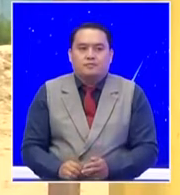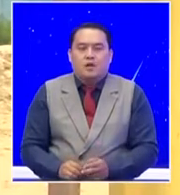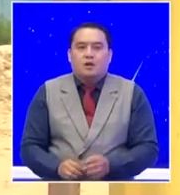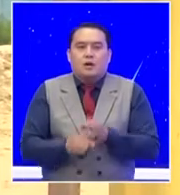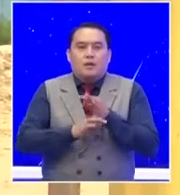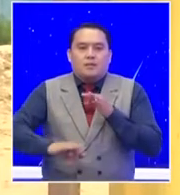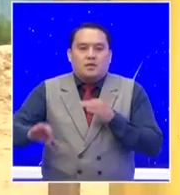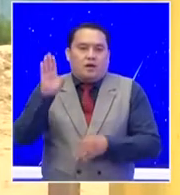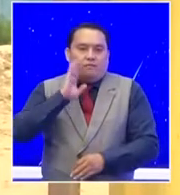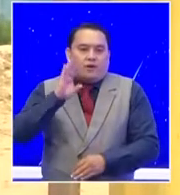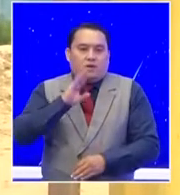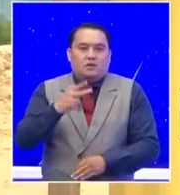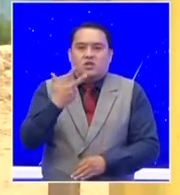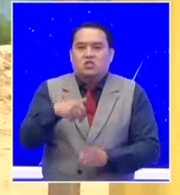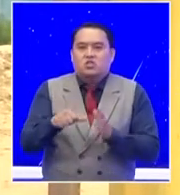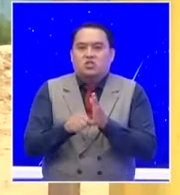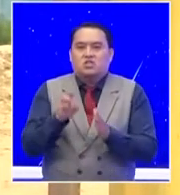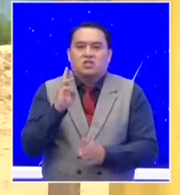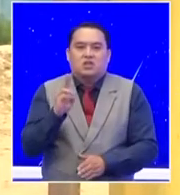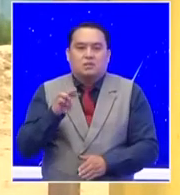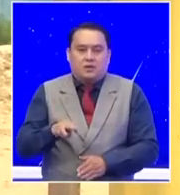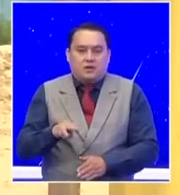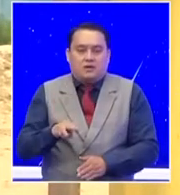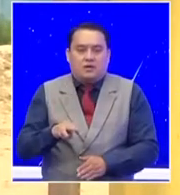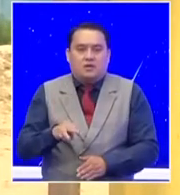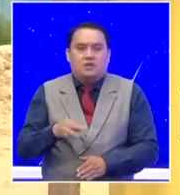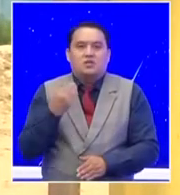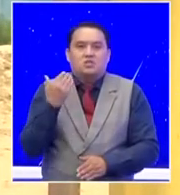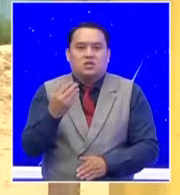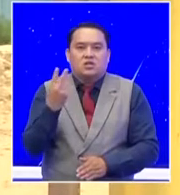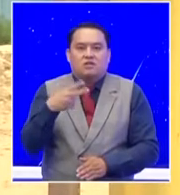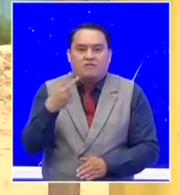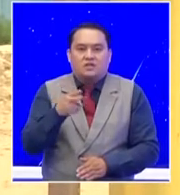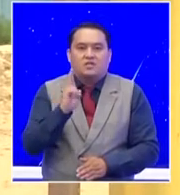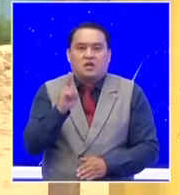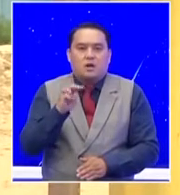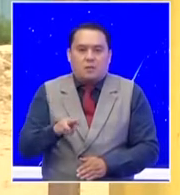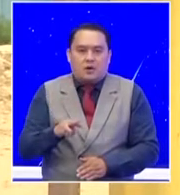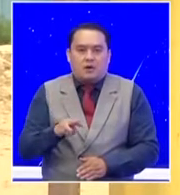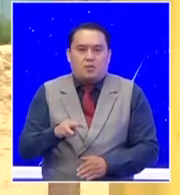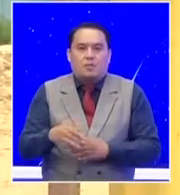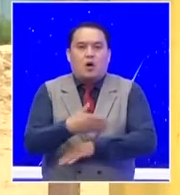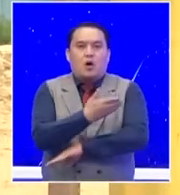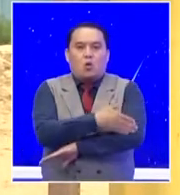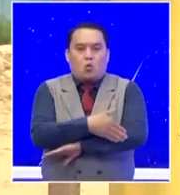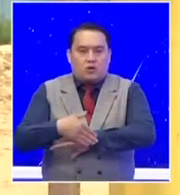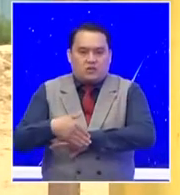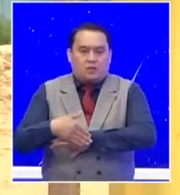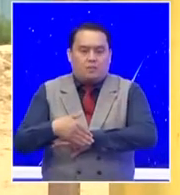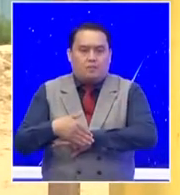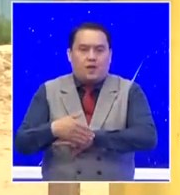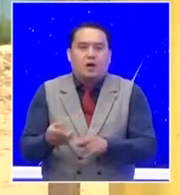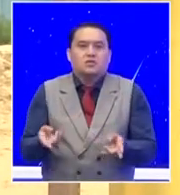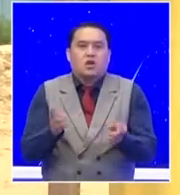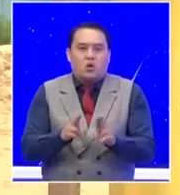Протяженность водопроводных сетей 36 километров. Из них 20 километров по улицам. Значит,